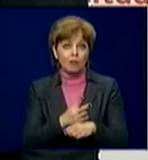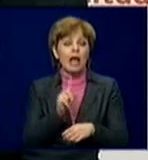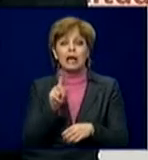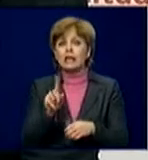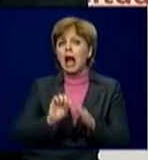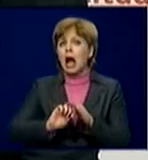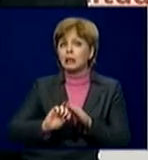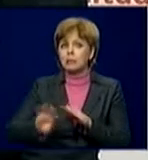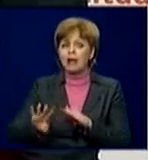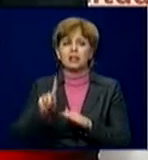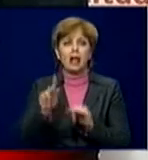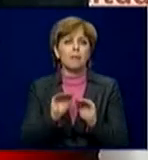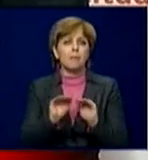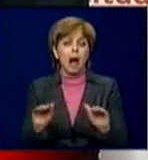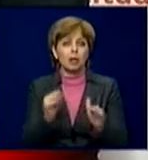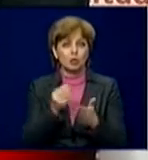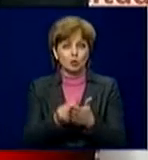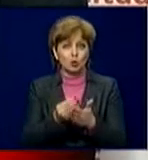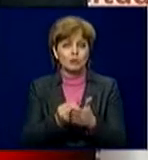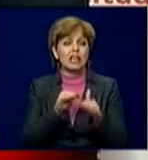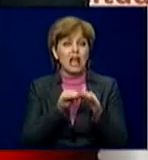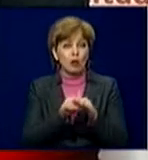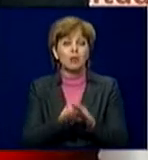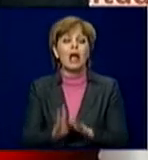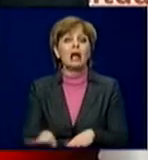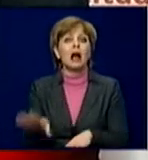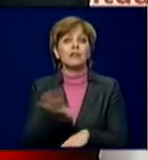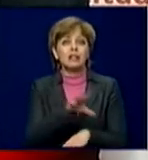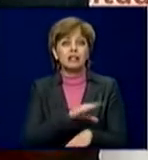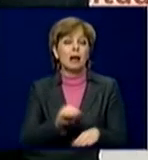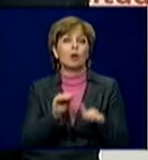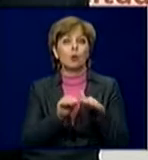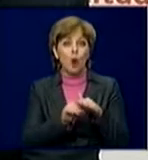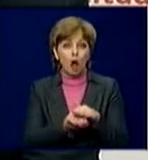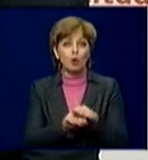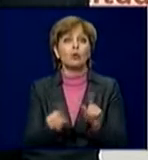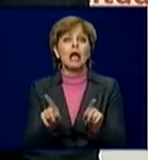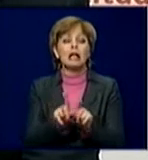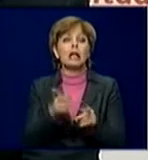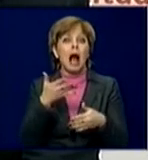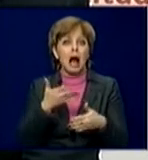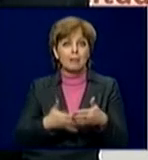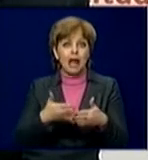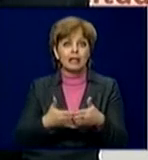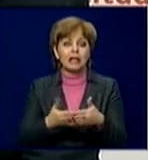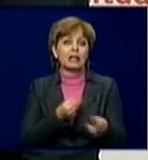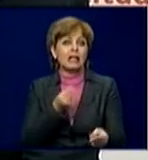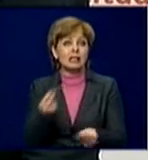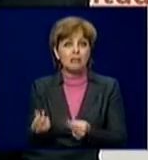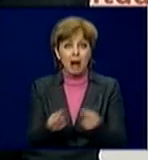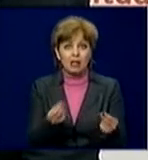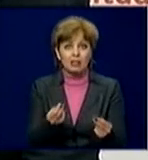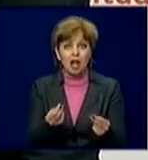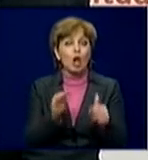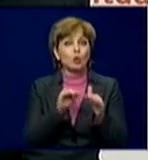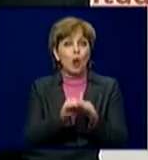tikai pamatsummas šim te noguldījumam, bet kā visiem noguldījumiem tiek arī aprēķināti un izmaksāti noguldījuma